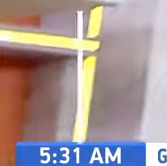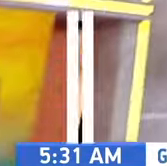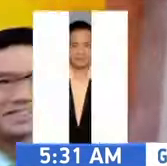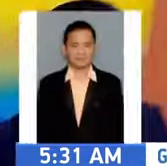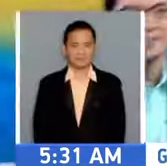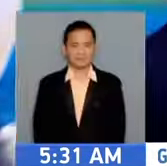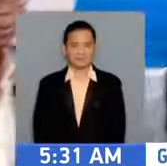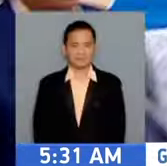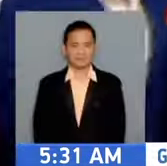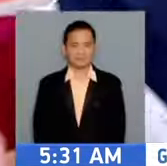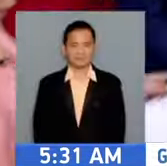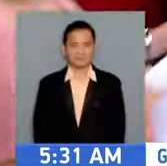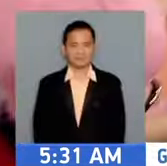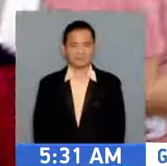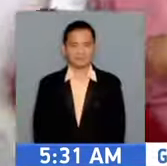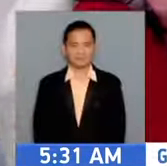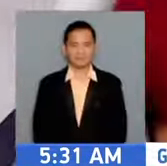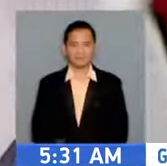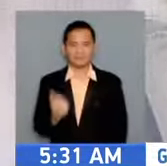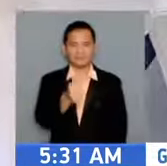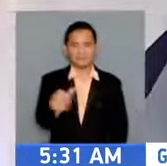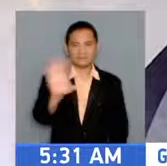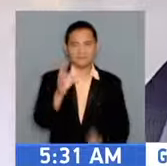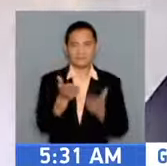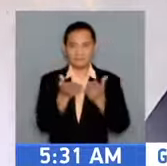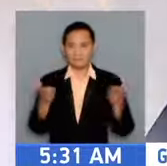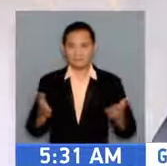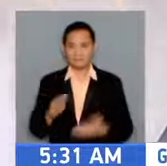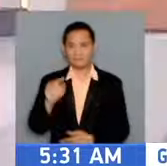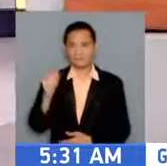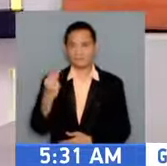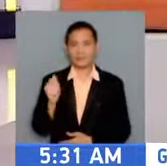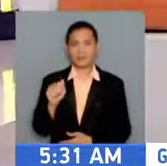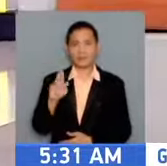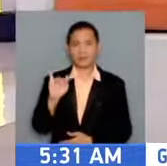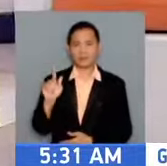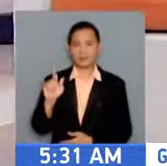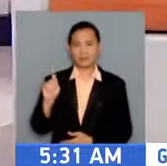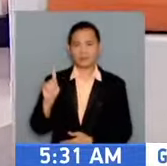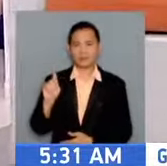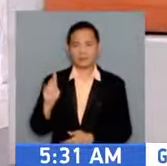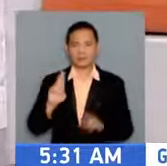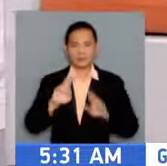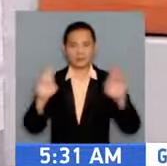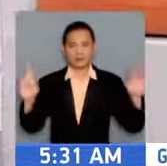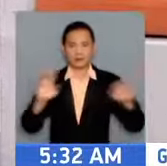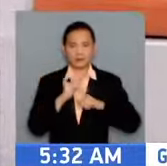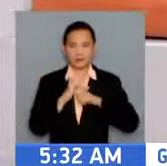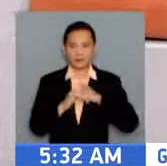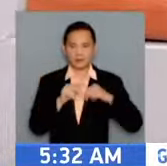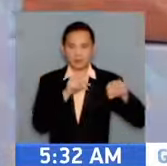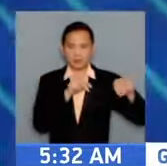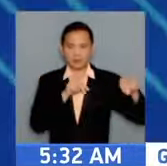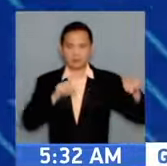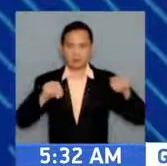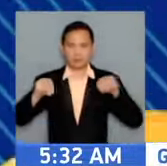igan! Webes ngayong April 11. Huwag pa uli sa pag-ikot ng unang ratsyada ng mga balita.